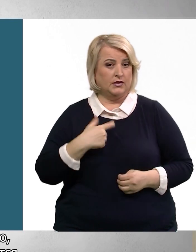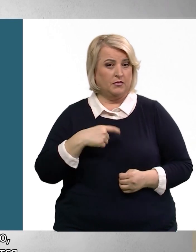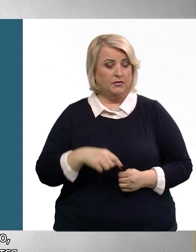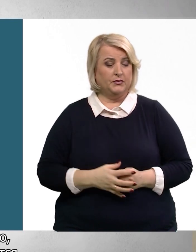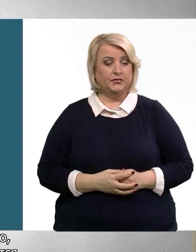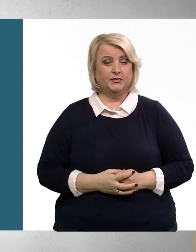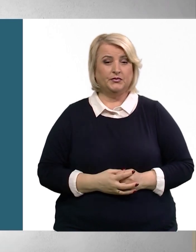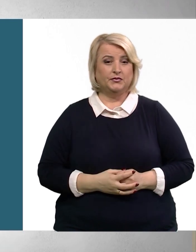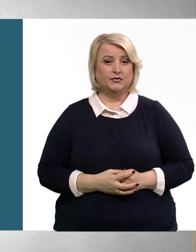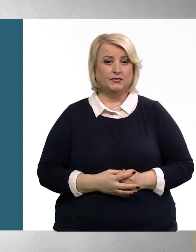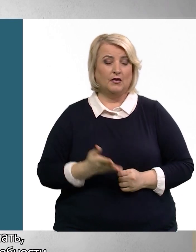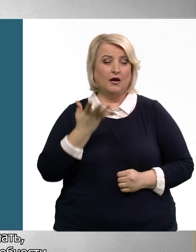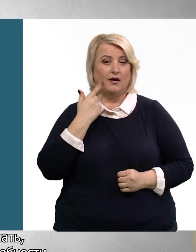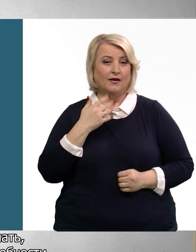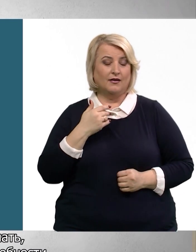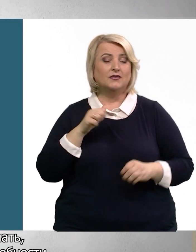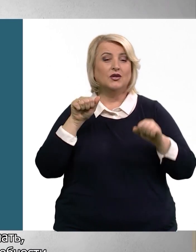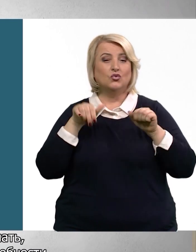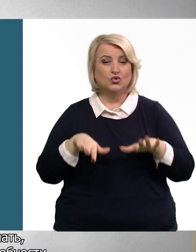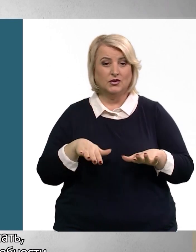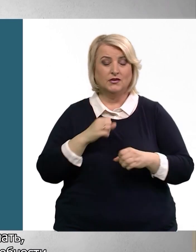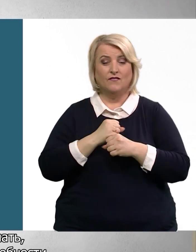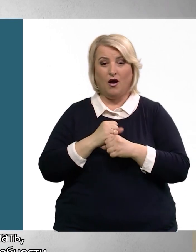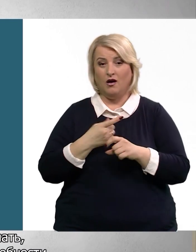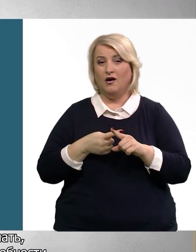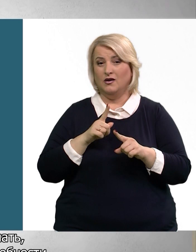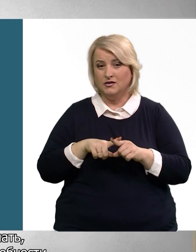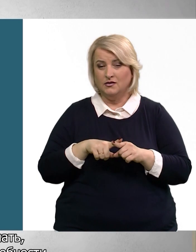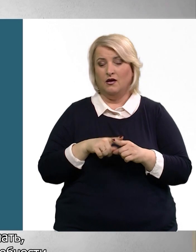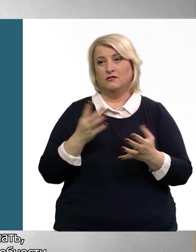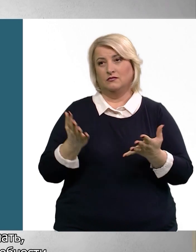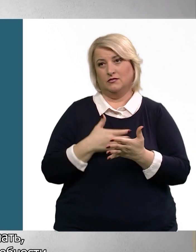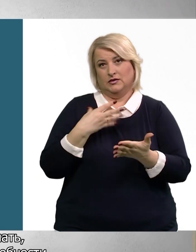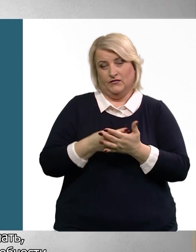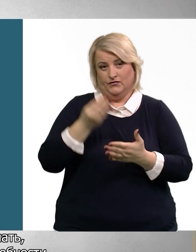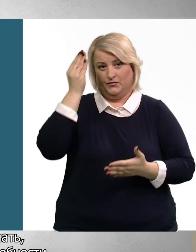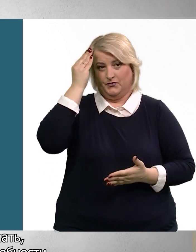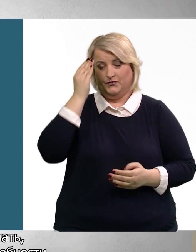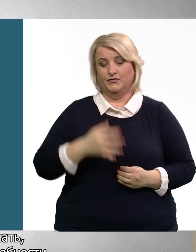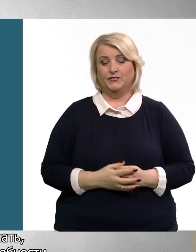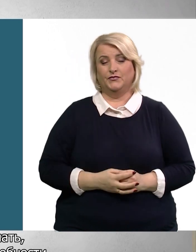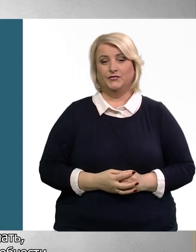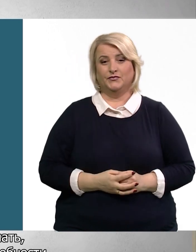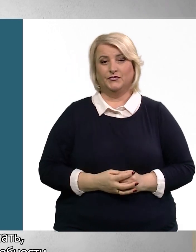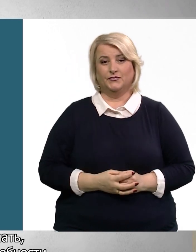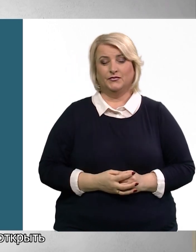lor mai mult. Frumos. Și când reușesc să facă asta, își descoperă aptitudinile